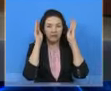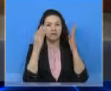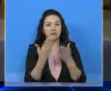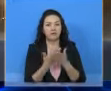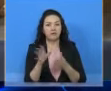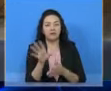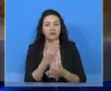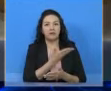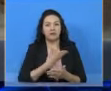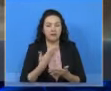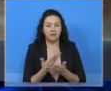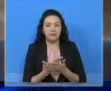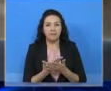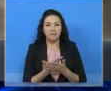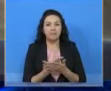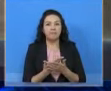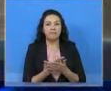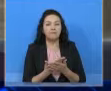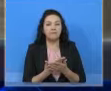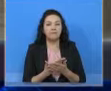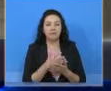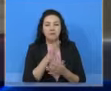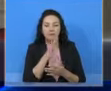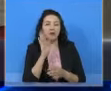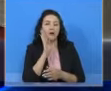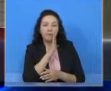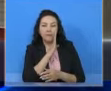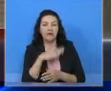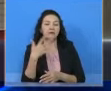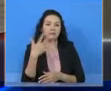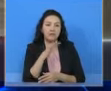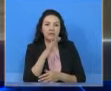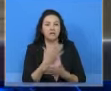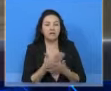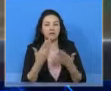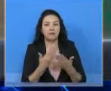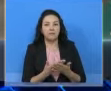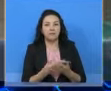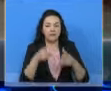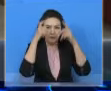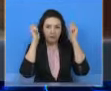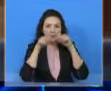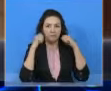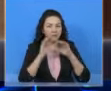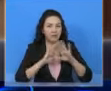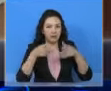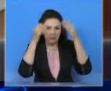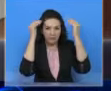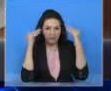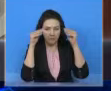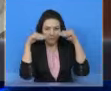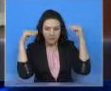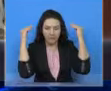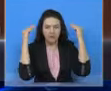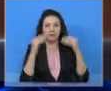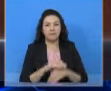Все наши, как сказать, средний возраст опашки 50 лет, сейчас вместо платка сейчас носят вот эти беретки